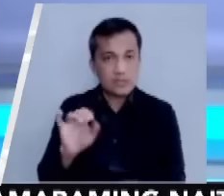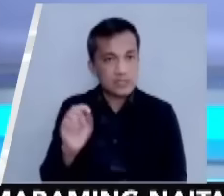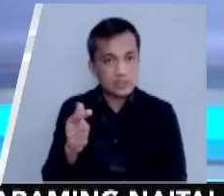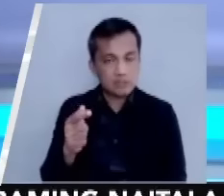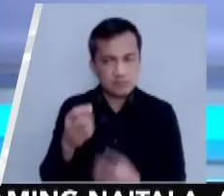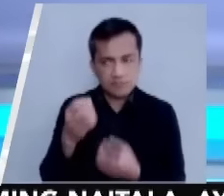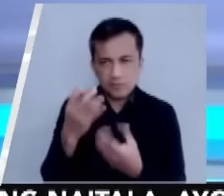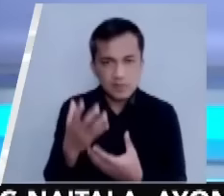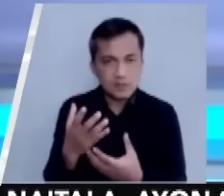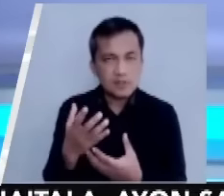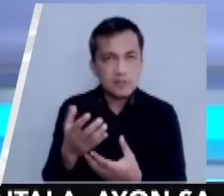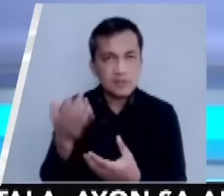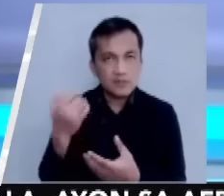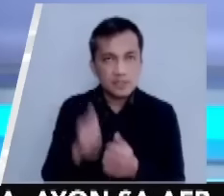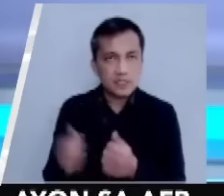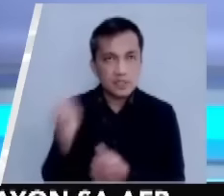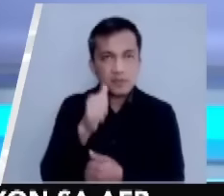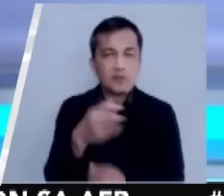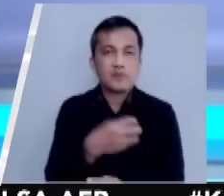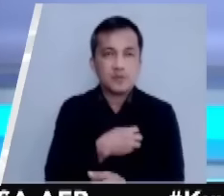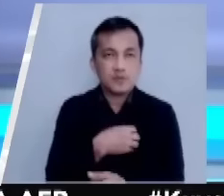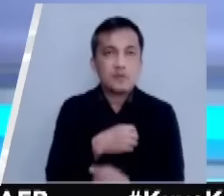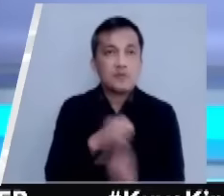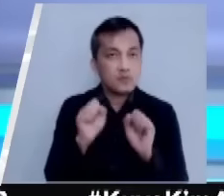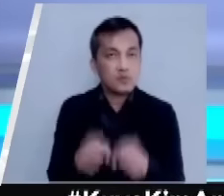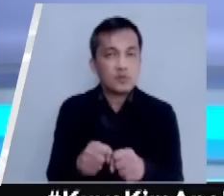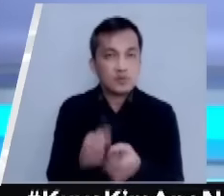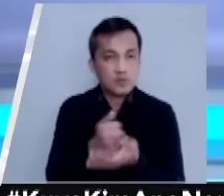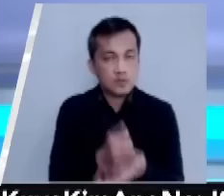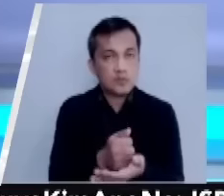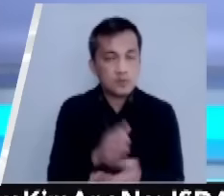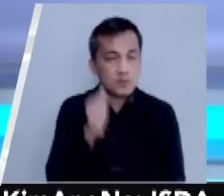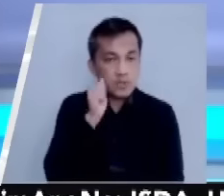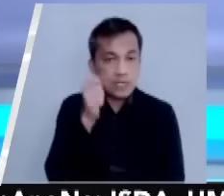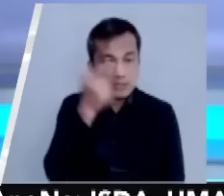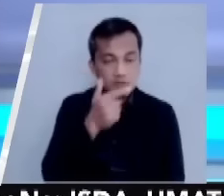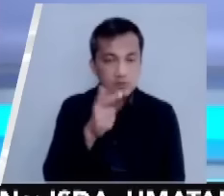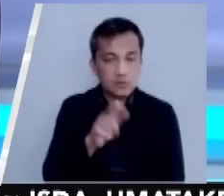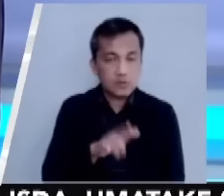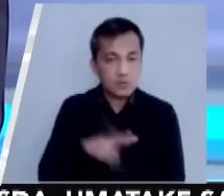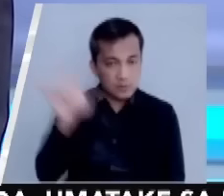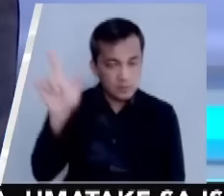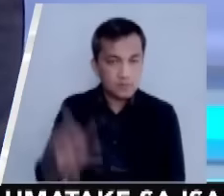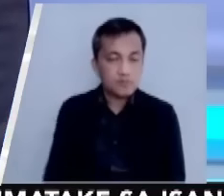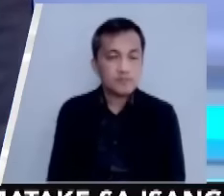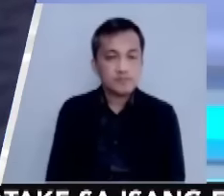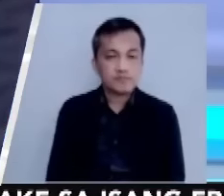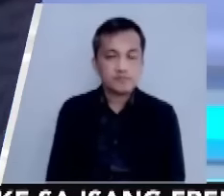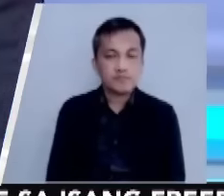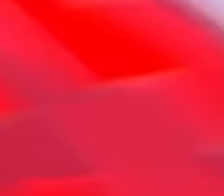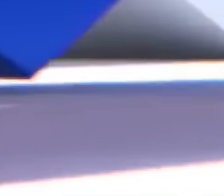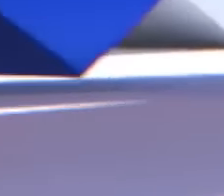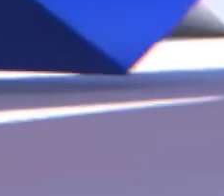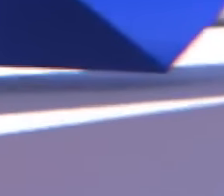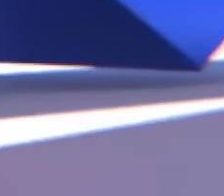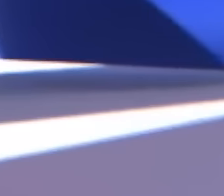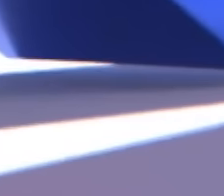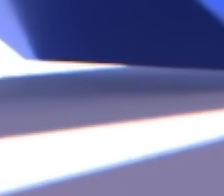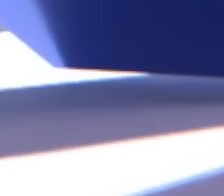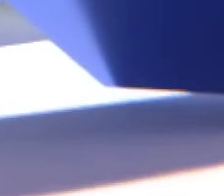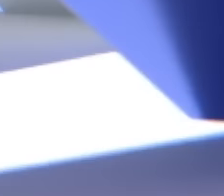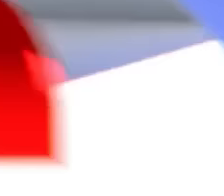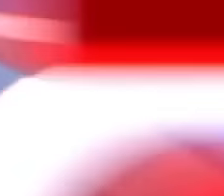may dating hepe ang pulisya na posibleng tumulong kay Alice Goh na mag-abroad. Nakatutok si June Veneracion.